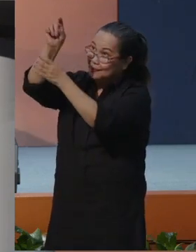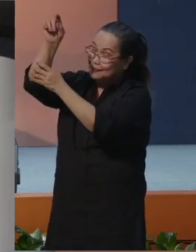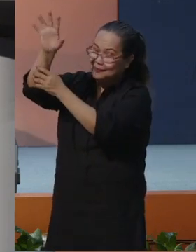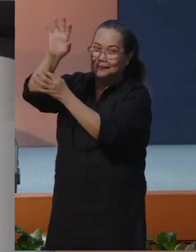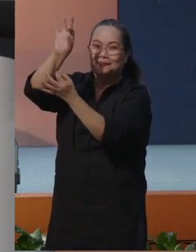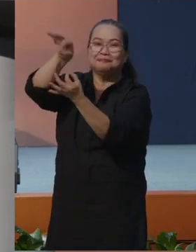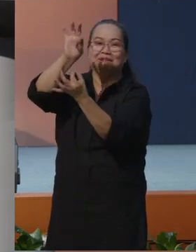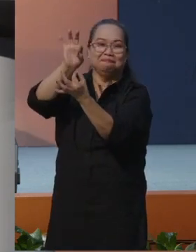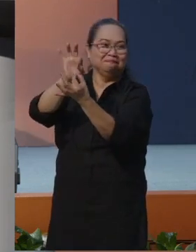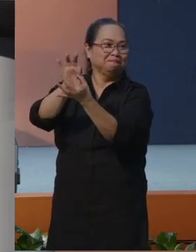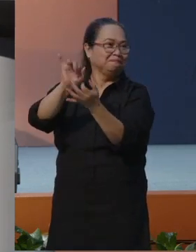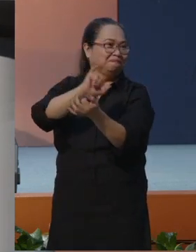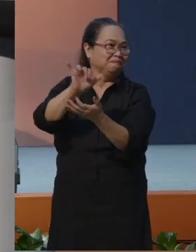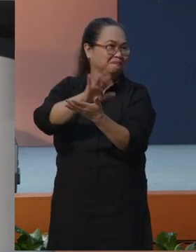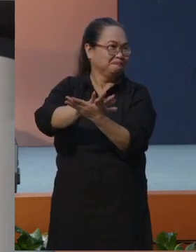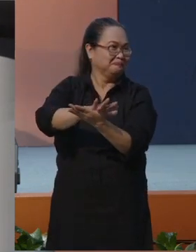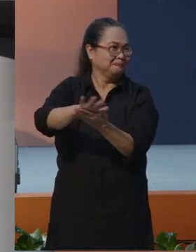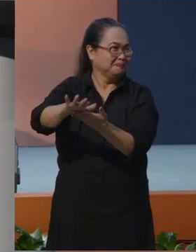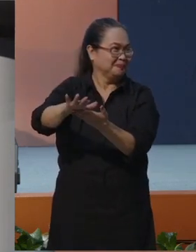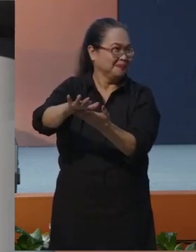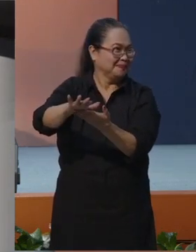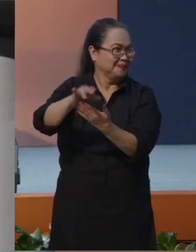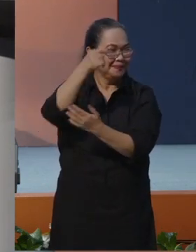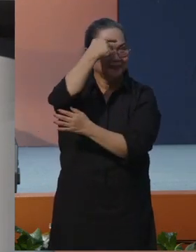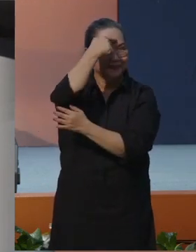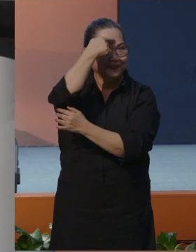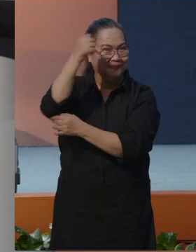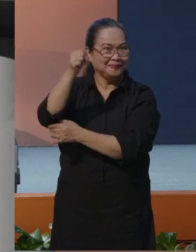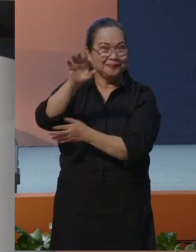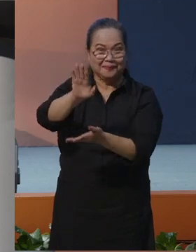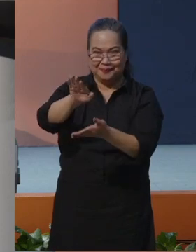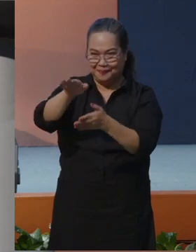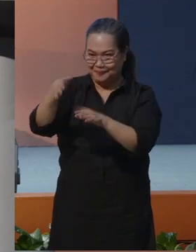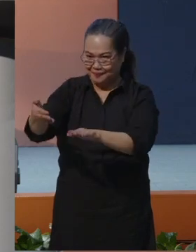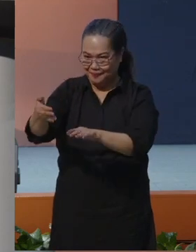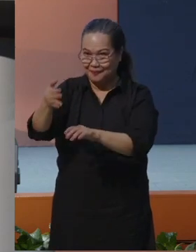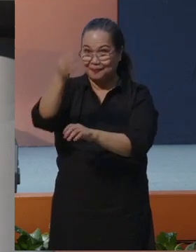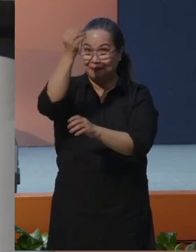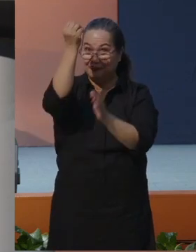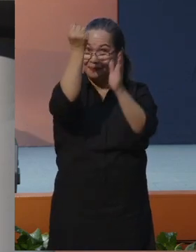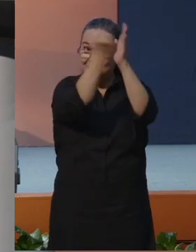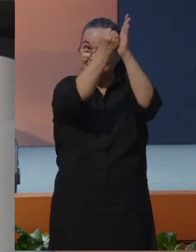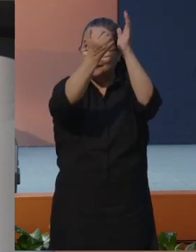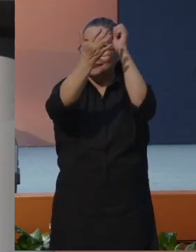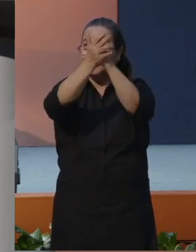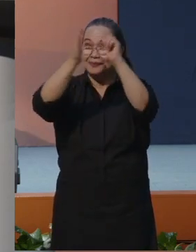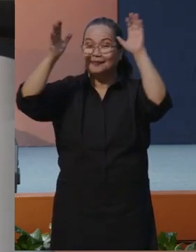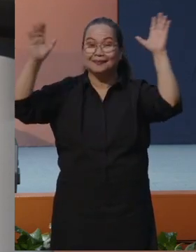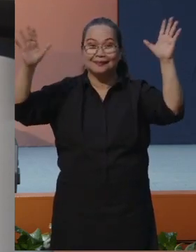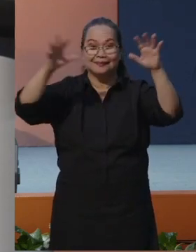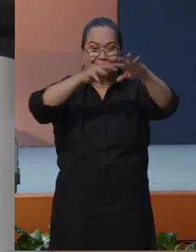perpekto din. Dahil sa kanyang pagkamatay sa krus na nagbayad sa ating kasalanan, ang lahat